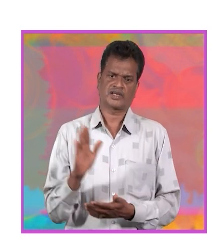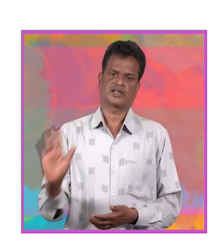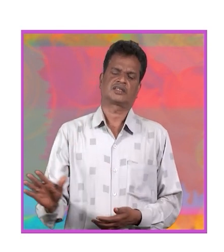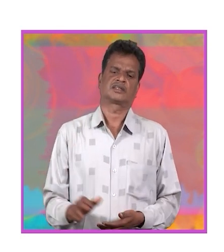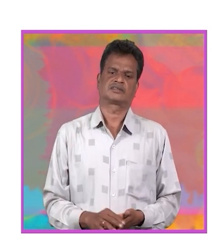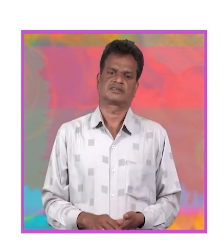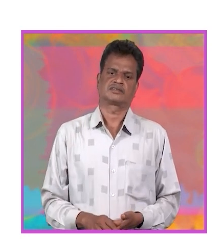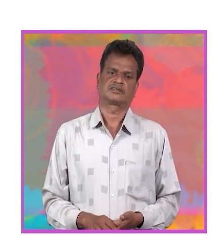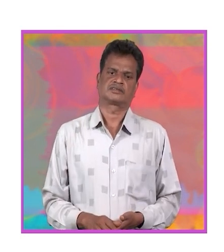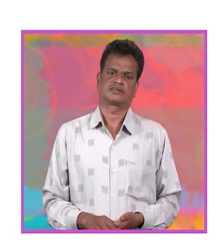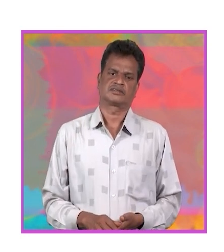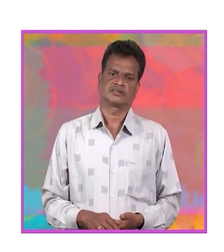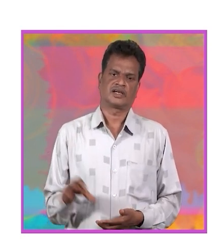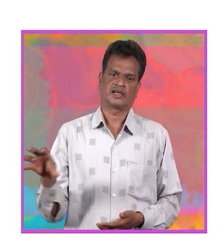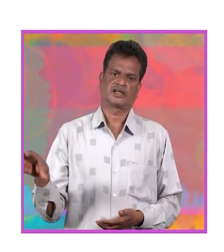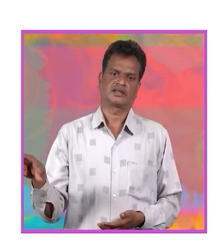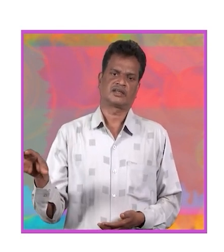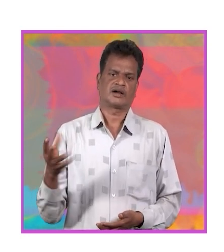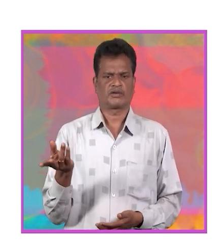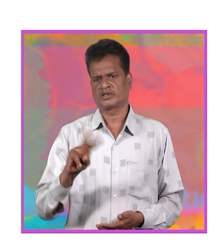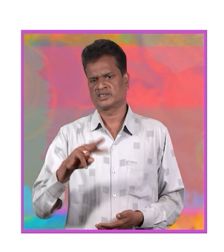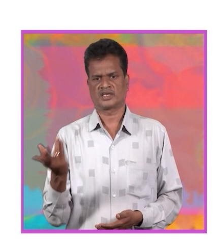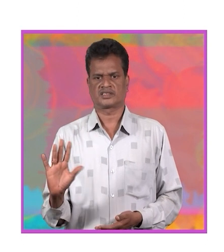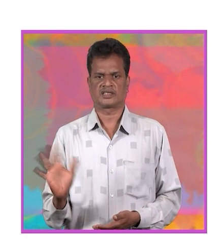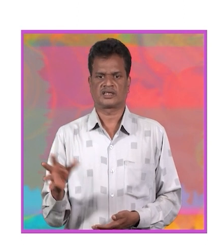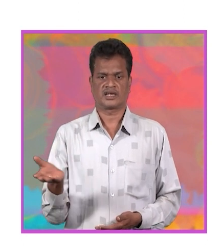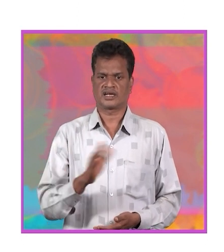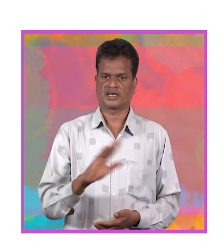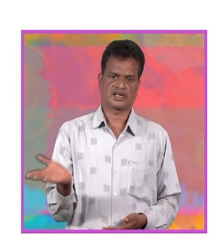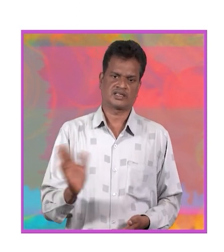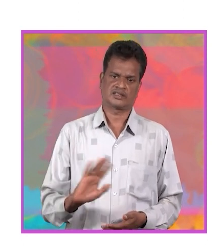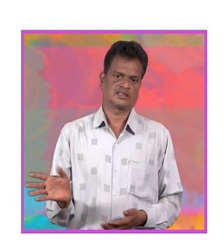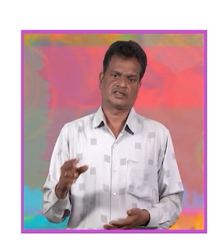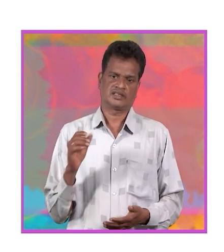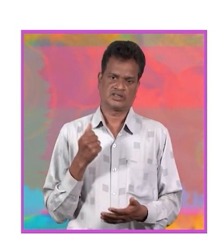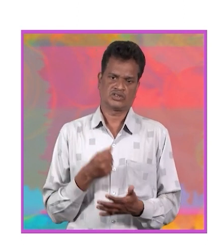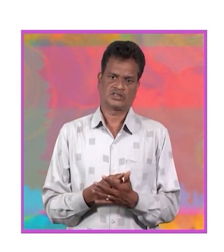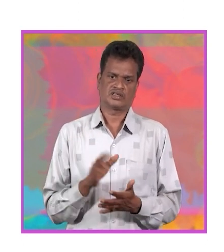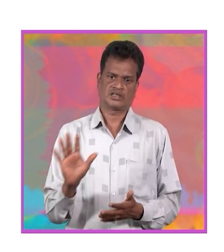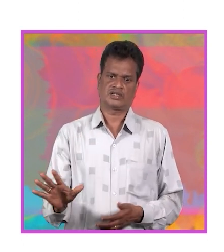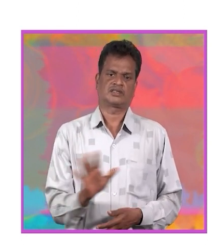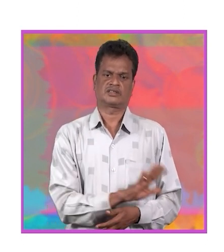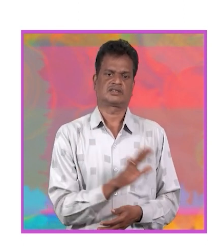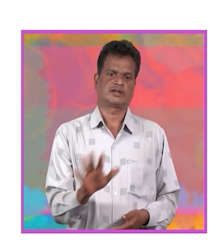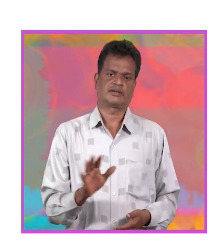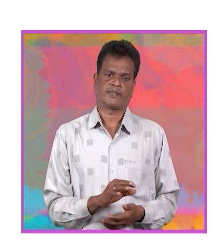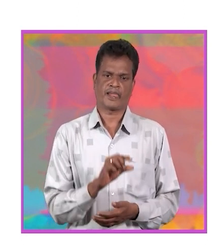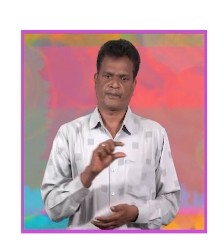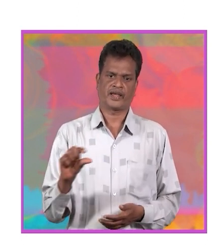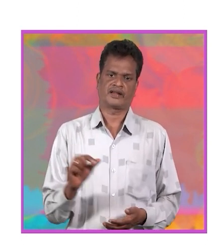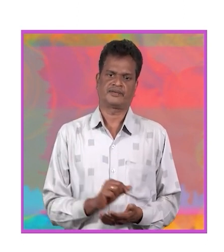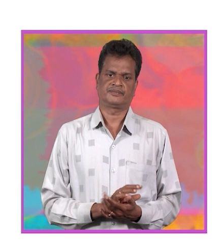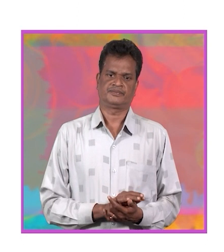இடம். அந்த இடம் எப்பயுமே மாறாது, இடமிட்டு இடம் நகராமல் நிலையாய் ஒரே இடத்தில் இருக்கக்கூடிய இதை